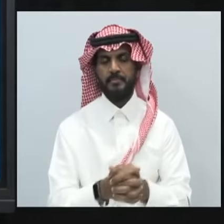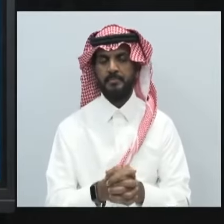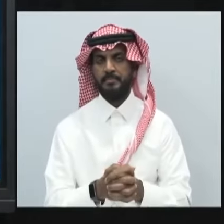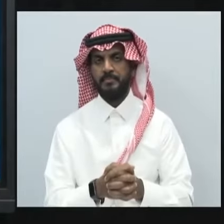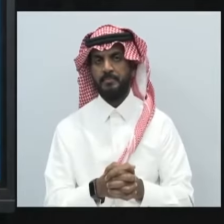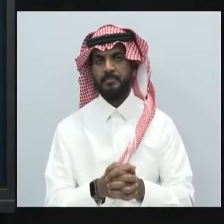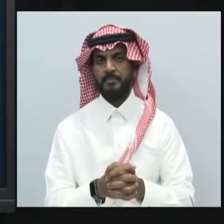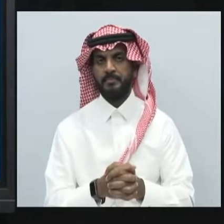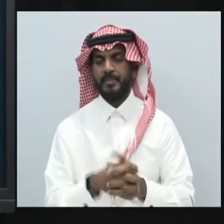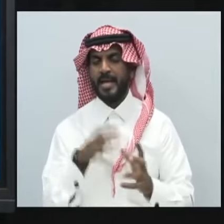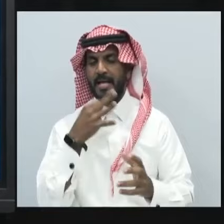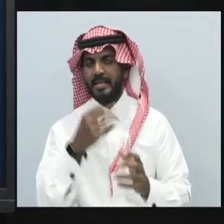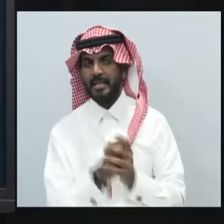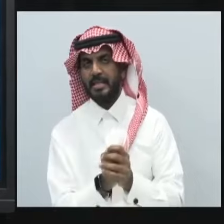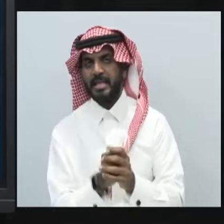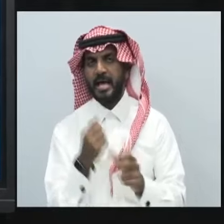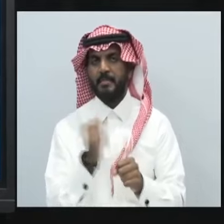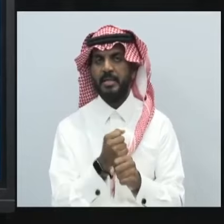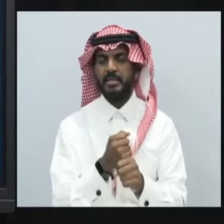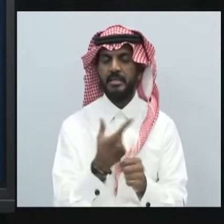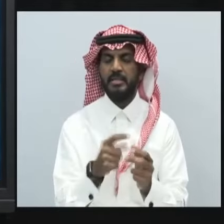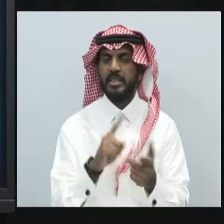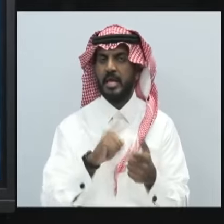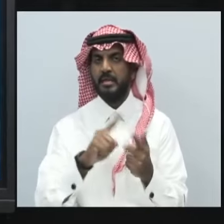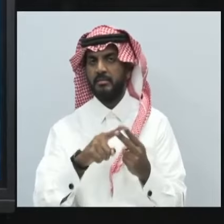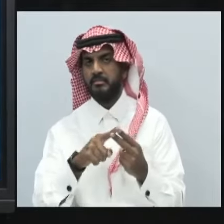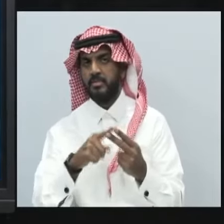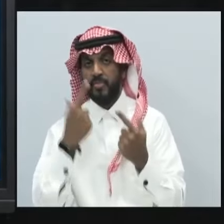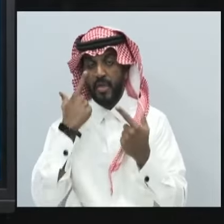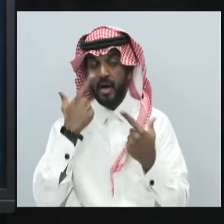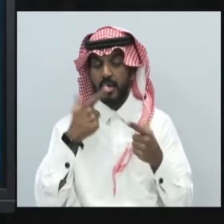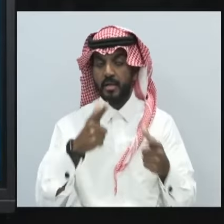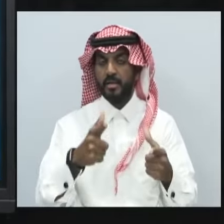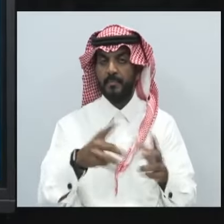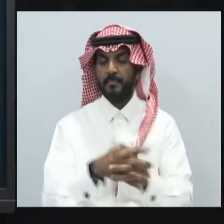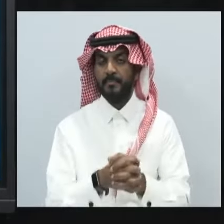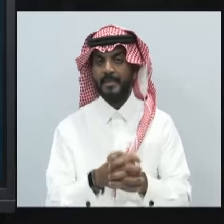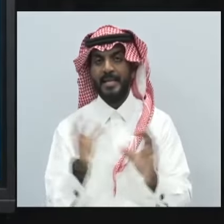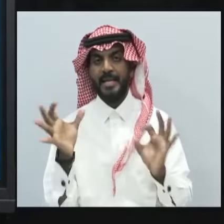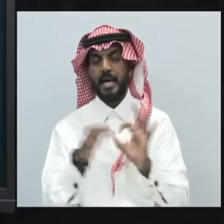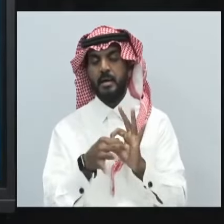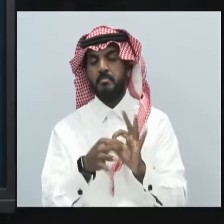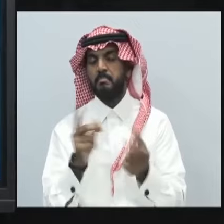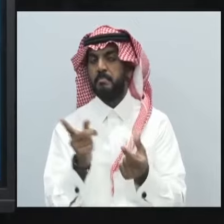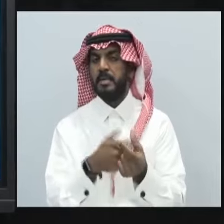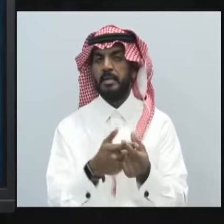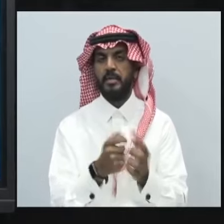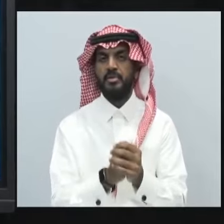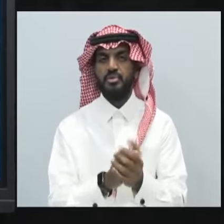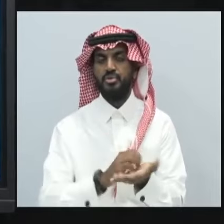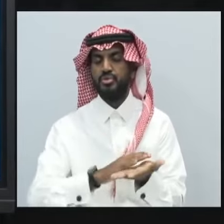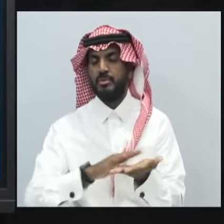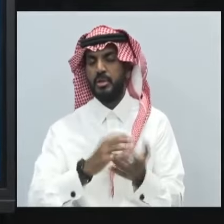للحديث عن عمليتين او ظاهرتين تحددان للعلاقه ما بين الشمس والارض والقمر